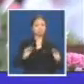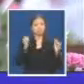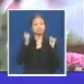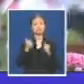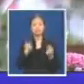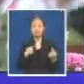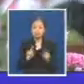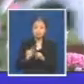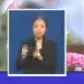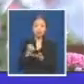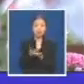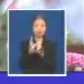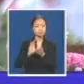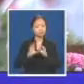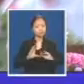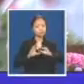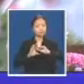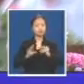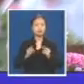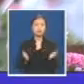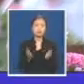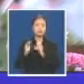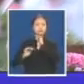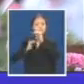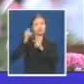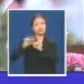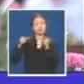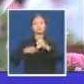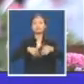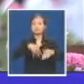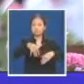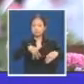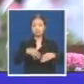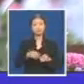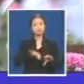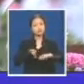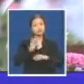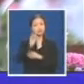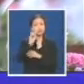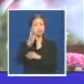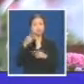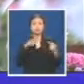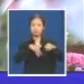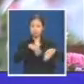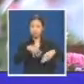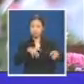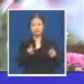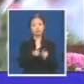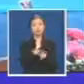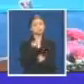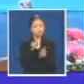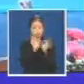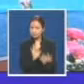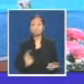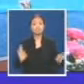านต่างๆของชุมชนรวมถึงการจัดสวัสดิการชุมชนซึ่งถือเป็นเรื่องสำคัญยิ่ง